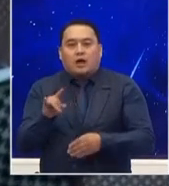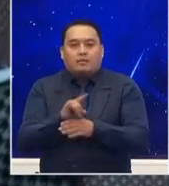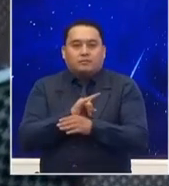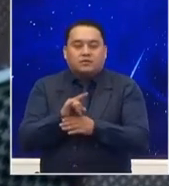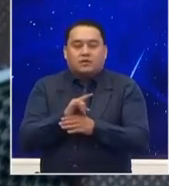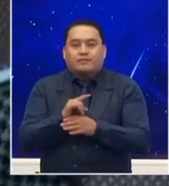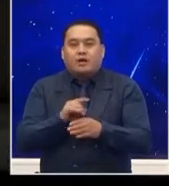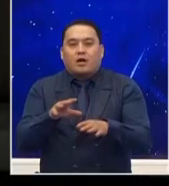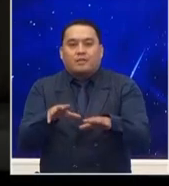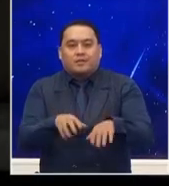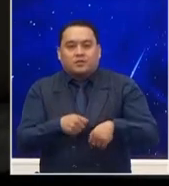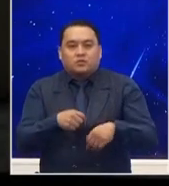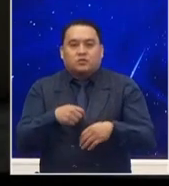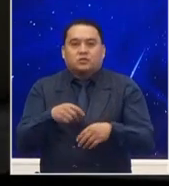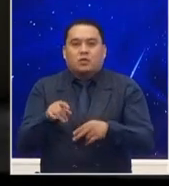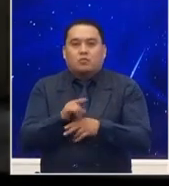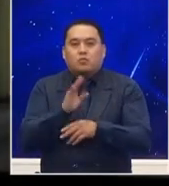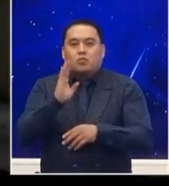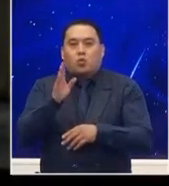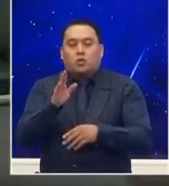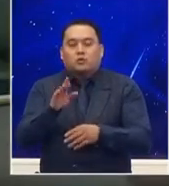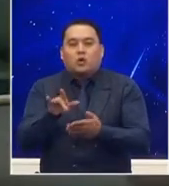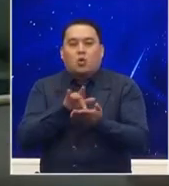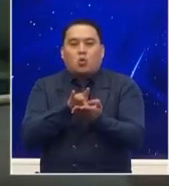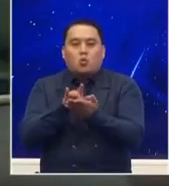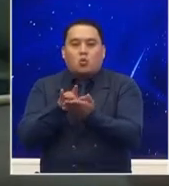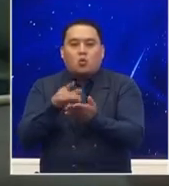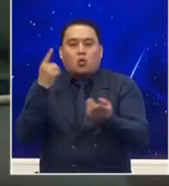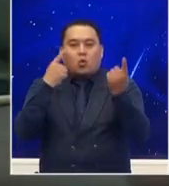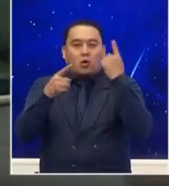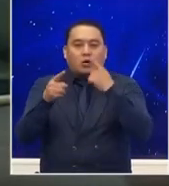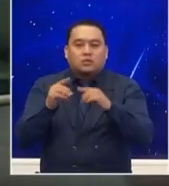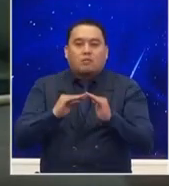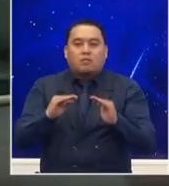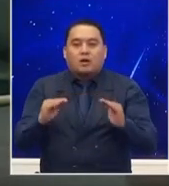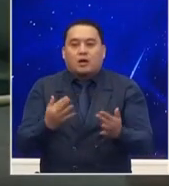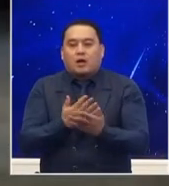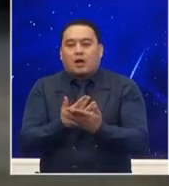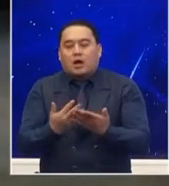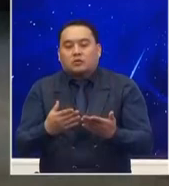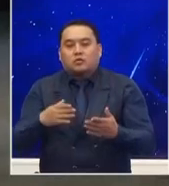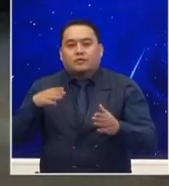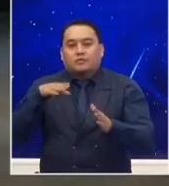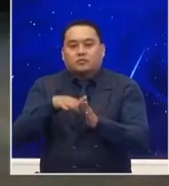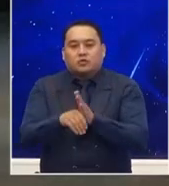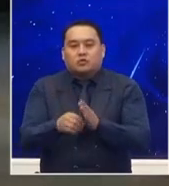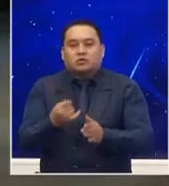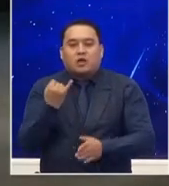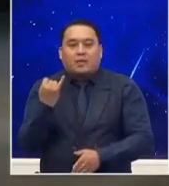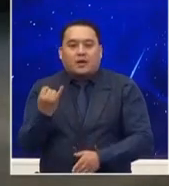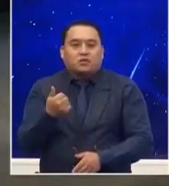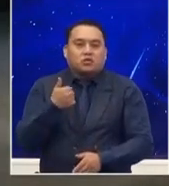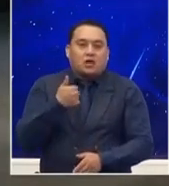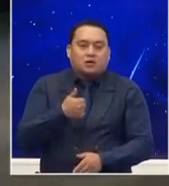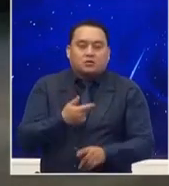көсе жолдан тапқан сиқырлы дүрбіс арқылы болашаққа саяхат жасайды. Қойылым мазмұны балаларды сан түрлі күйге түсіріп, ненің жаман, ненің жақсы